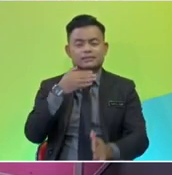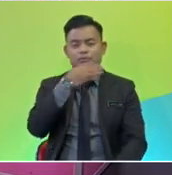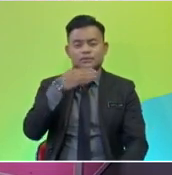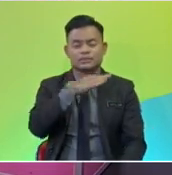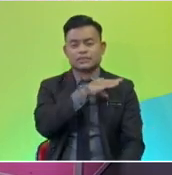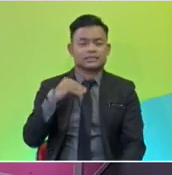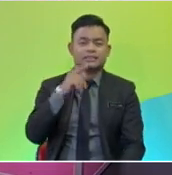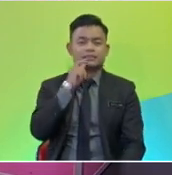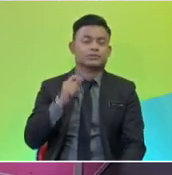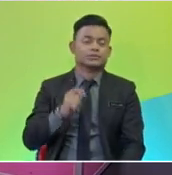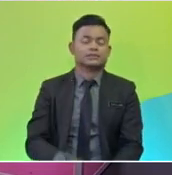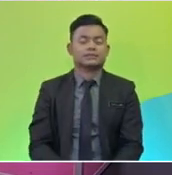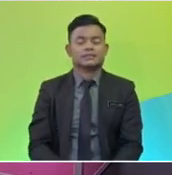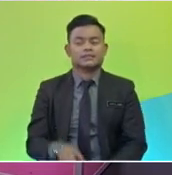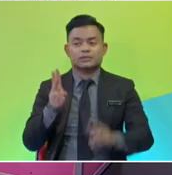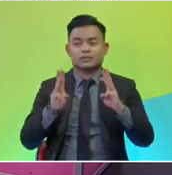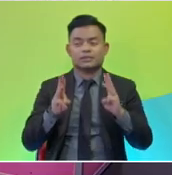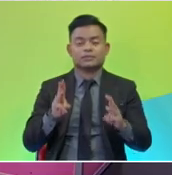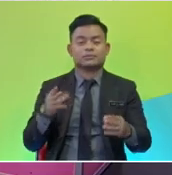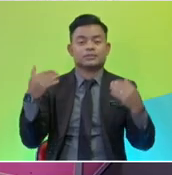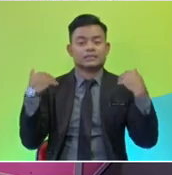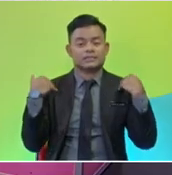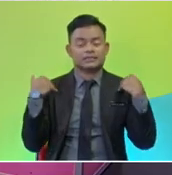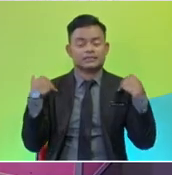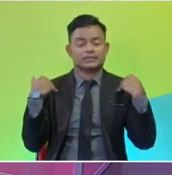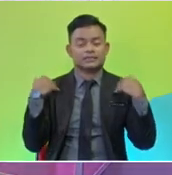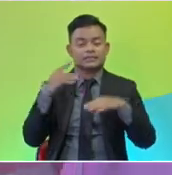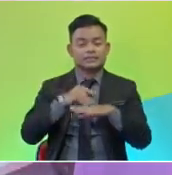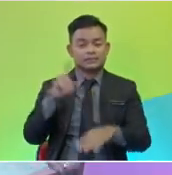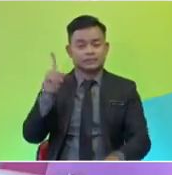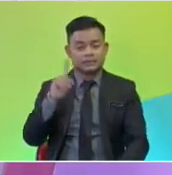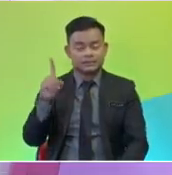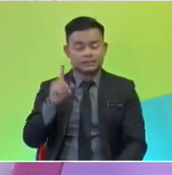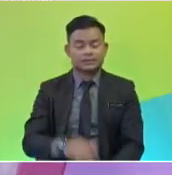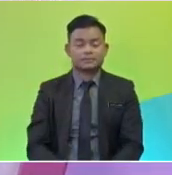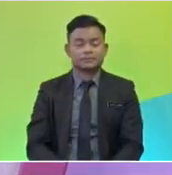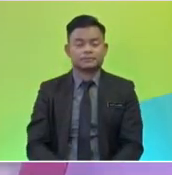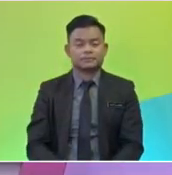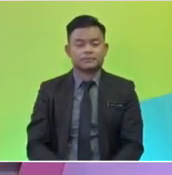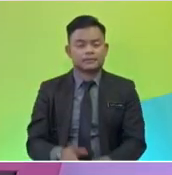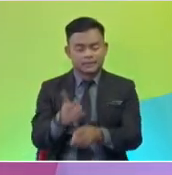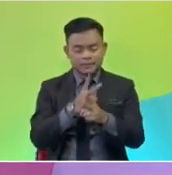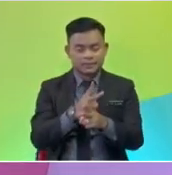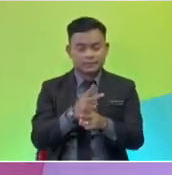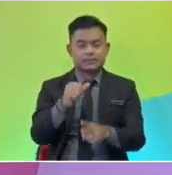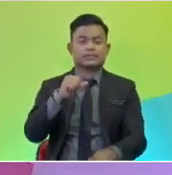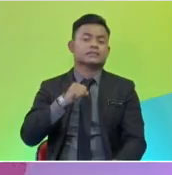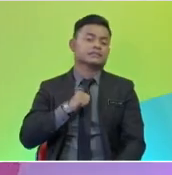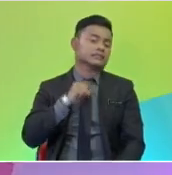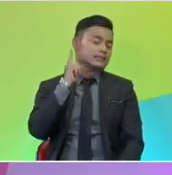tua Walaupun ada di mana-mana jagalah diri